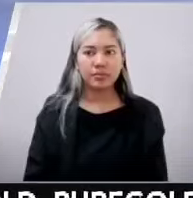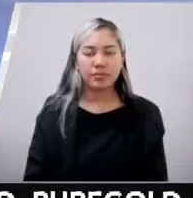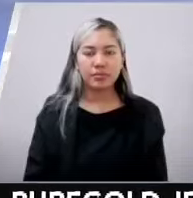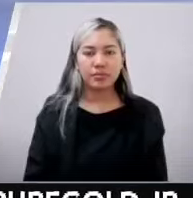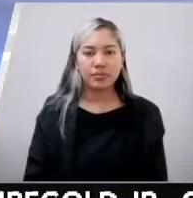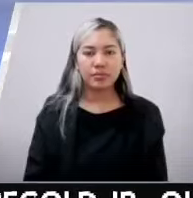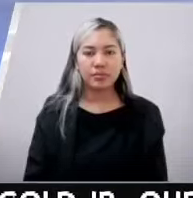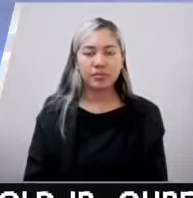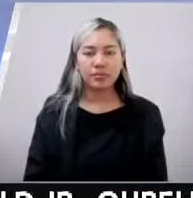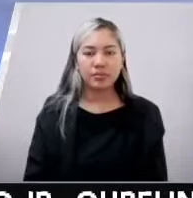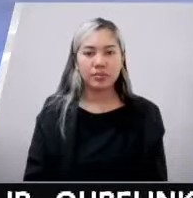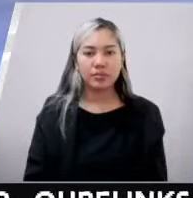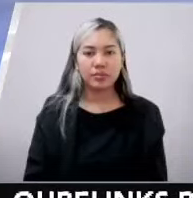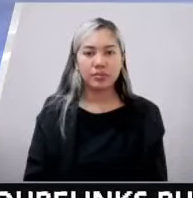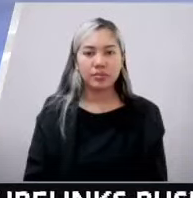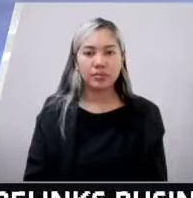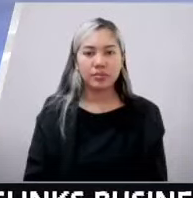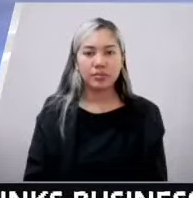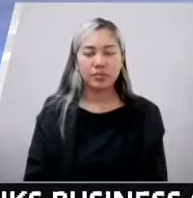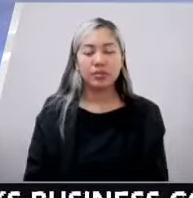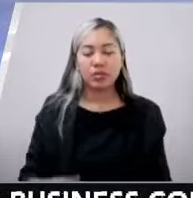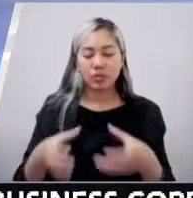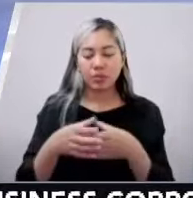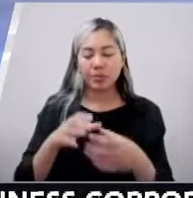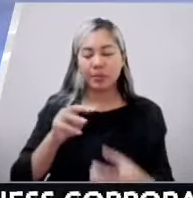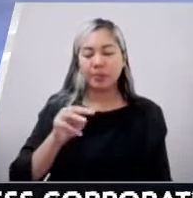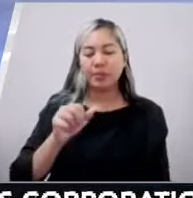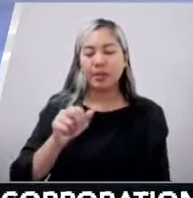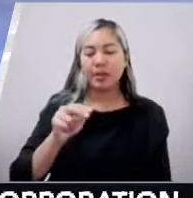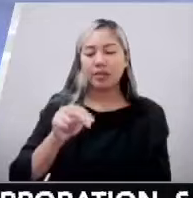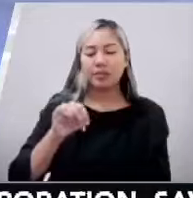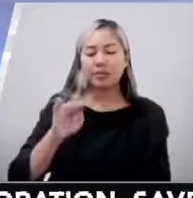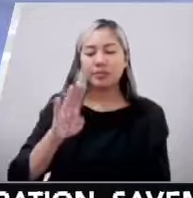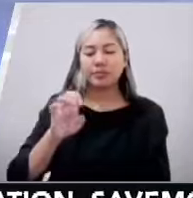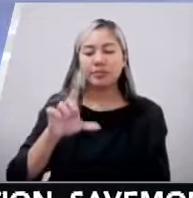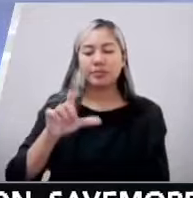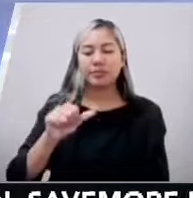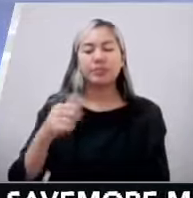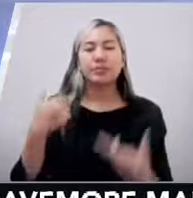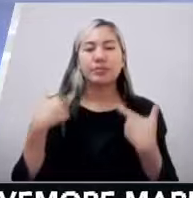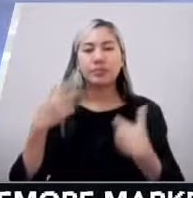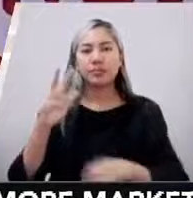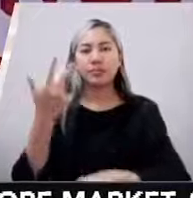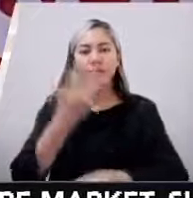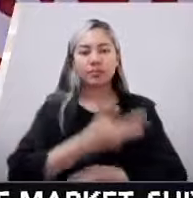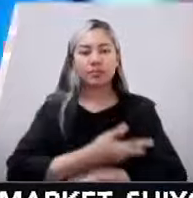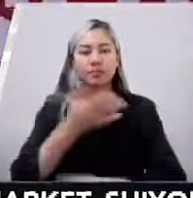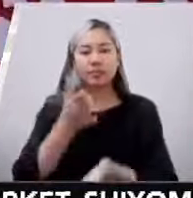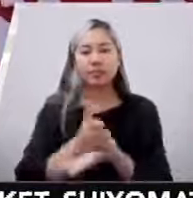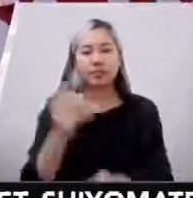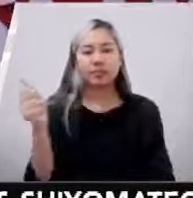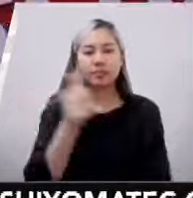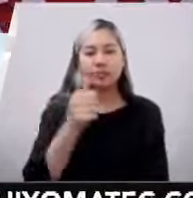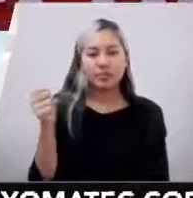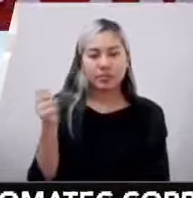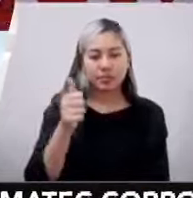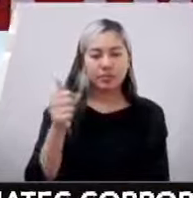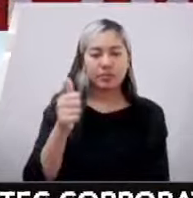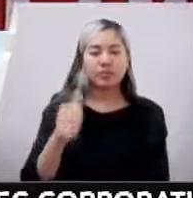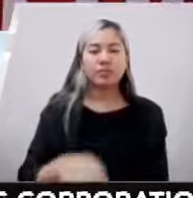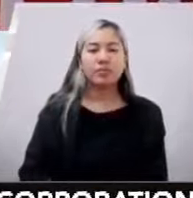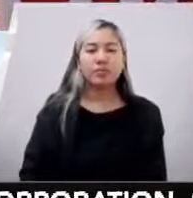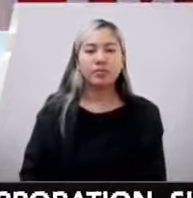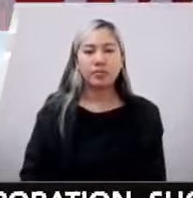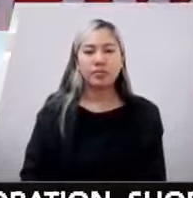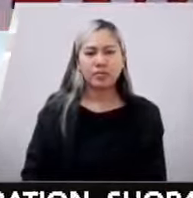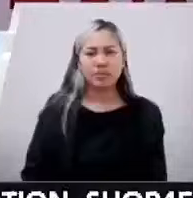Magkakasa muli ang Grupong Manibela ng tatlong araw na tigil pasada sa August 14 hanggang 16. Protesto na riyan sa pagtutol ni Pangulong Bongbong Marcos